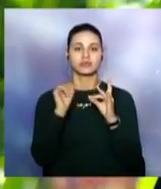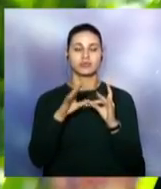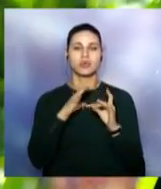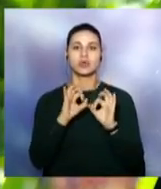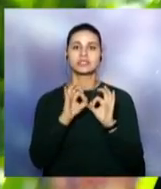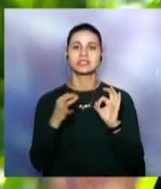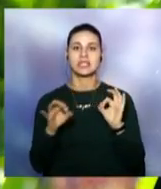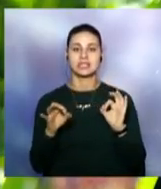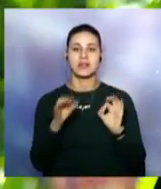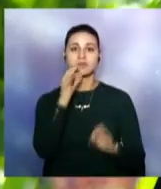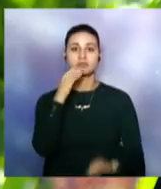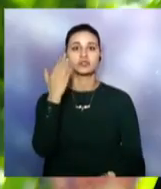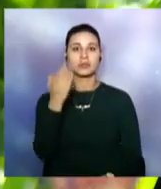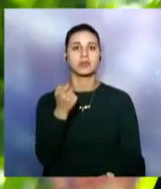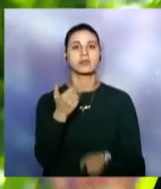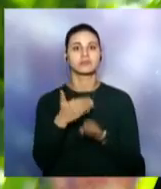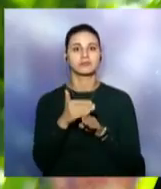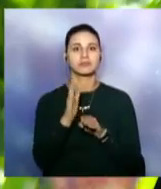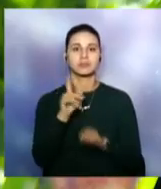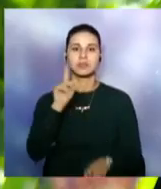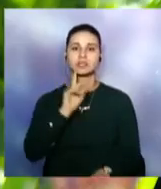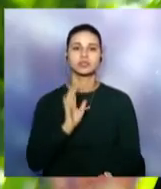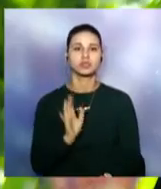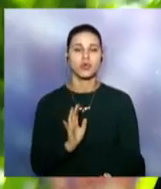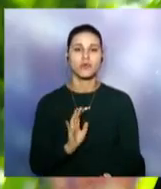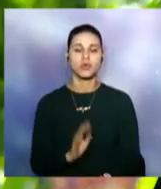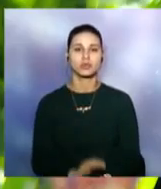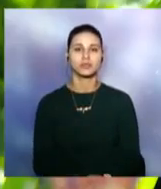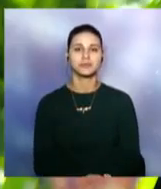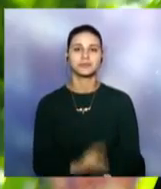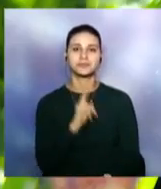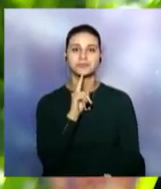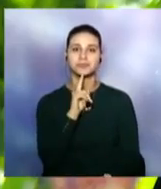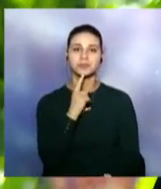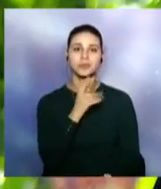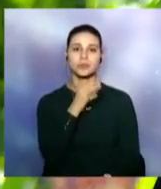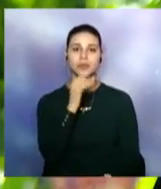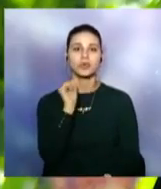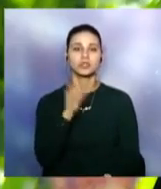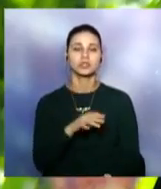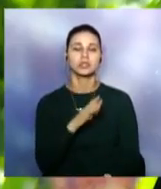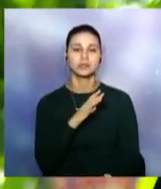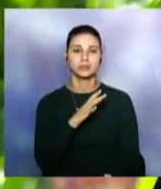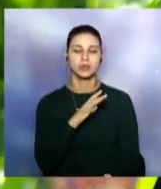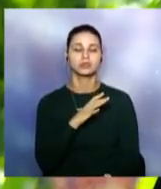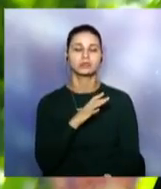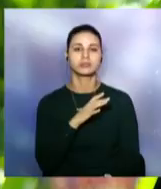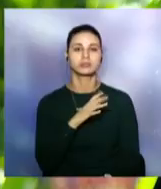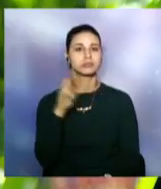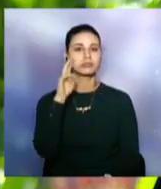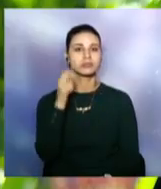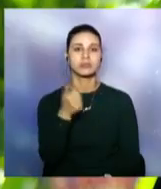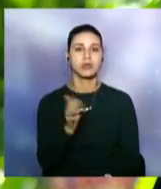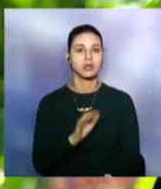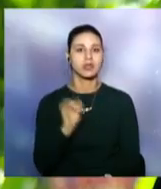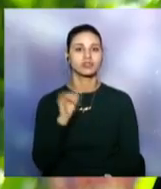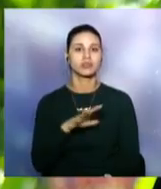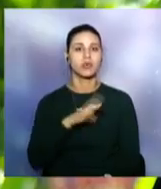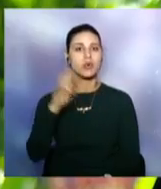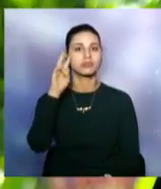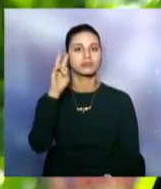შეხორცებები, რაც მერე თანდათან იწვევს ამ დისკომფორტს, უფრო რთულ შემთხვევაში იწვევს ნაწილობრივ გაუვალობას და საბოლოო ჯამში შეიძლება გამოიწვიოს